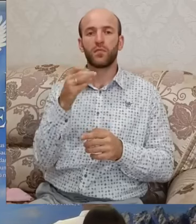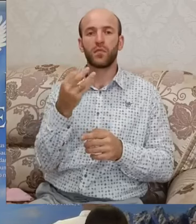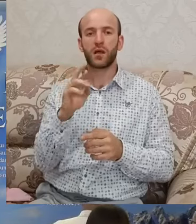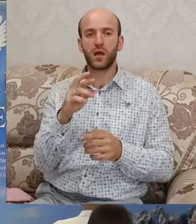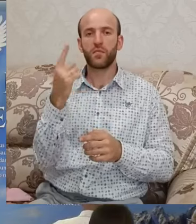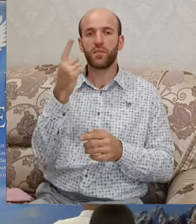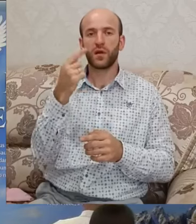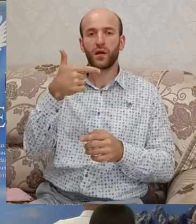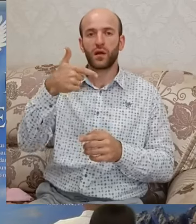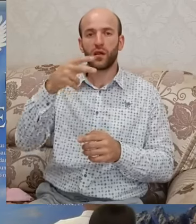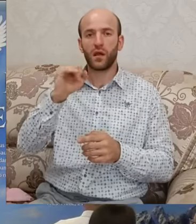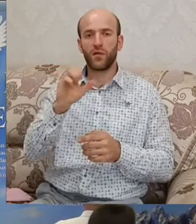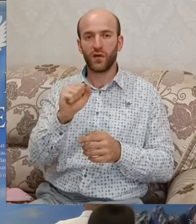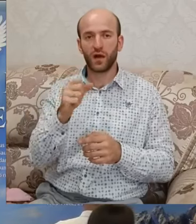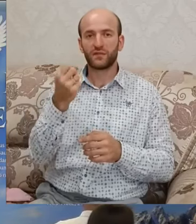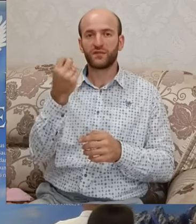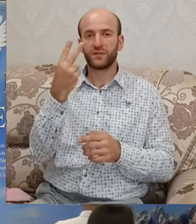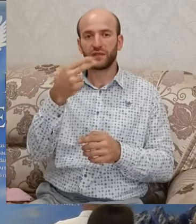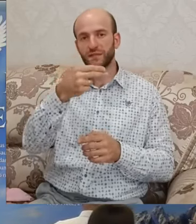12 eilutė. 12 stih.